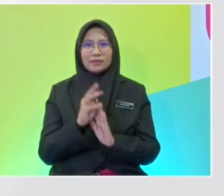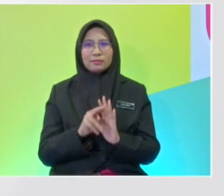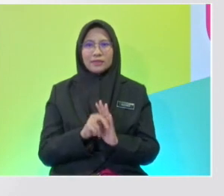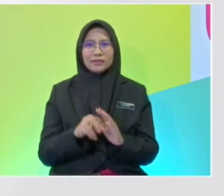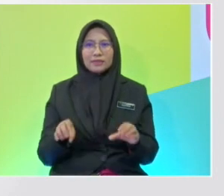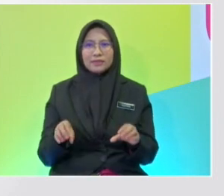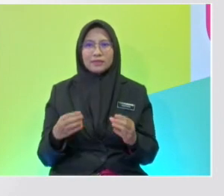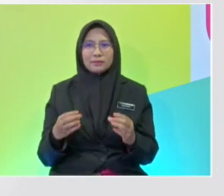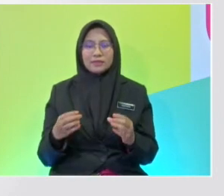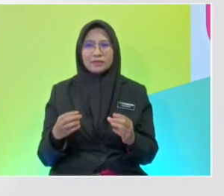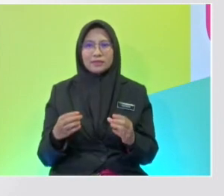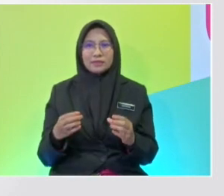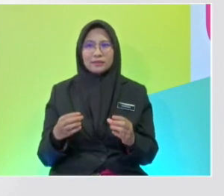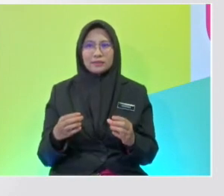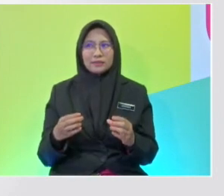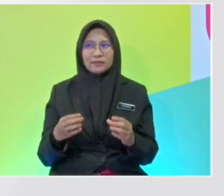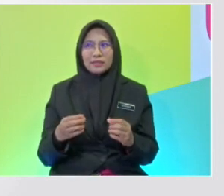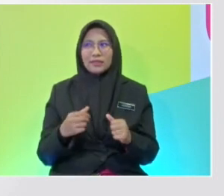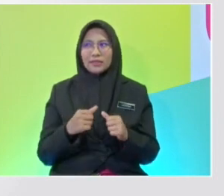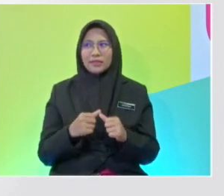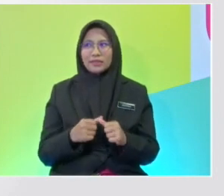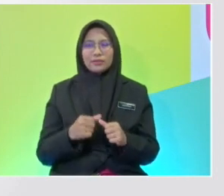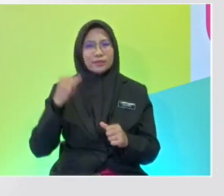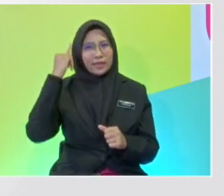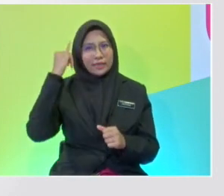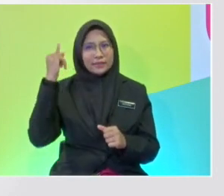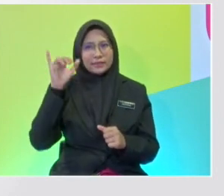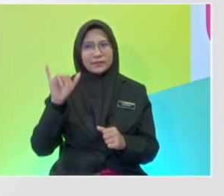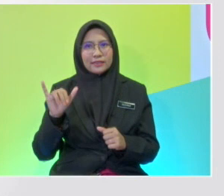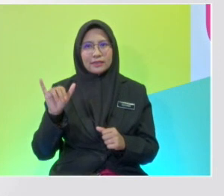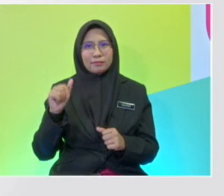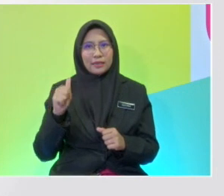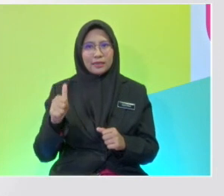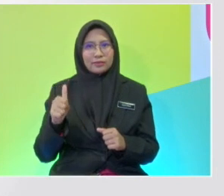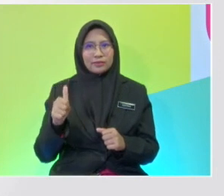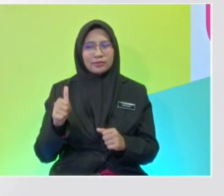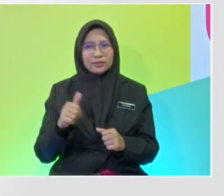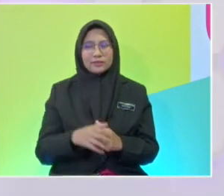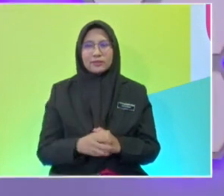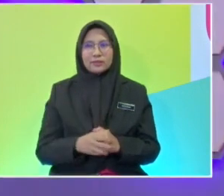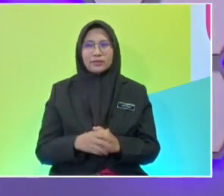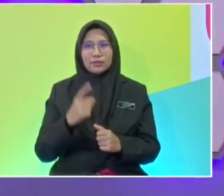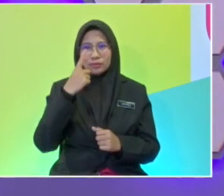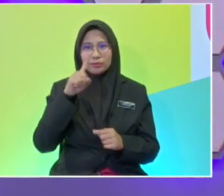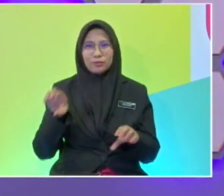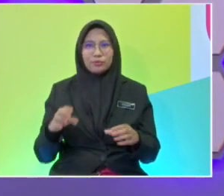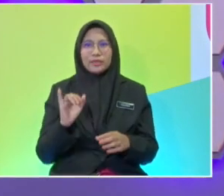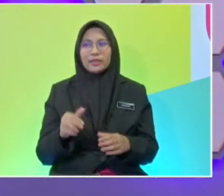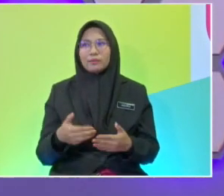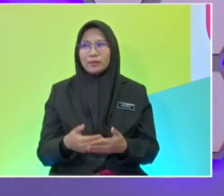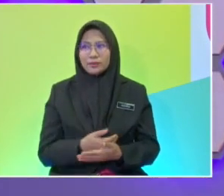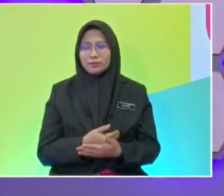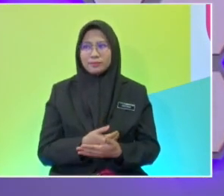dengan menggunakan pemikiran yang kritis untuk menghasilkan ide ataupun soto yang baru oke seterusnya